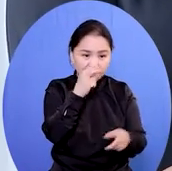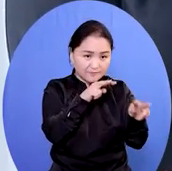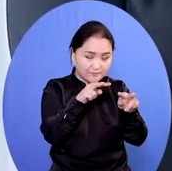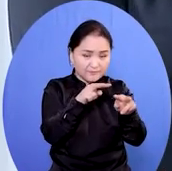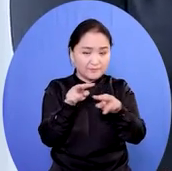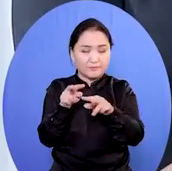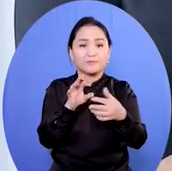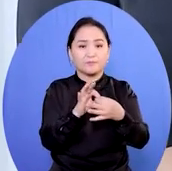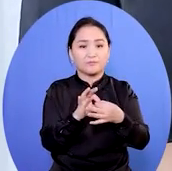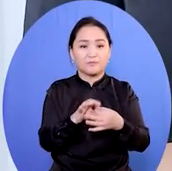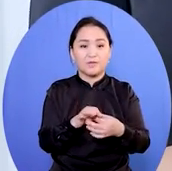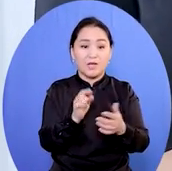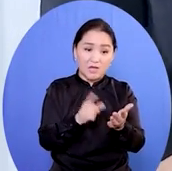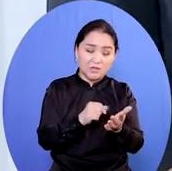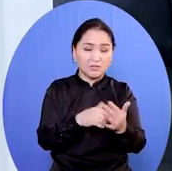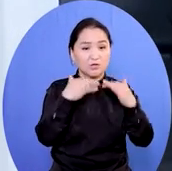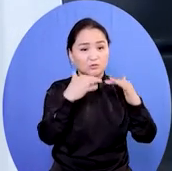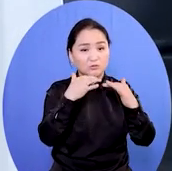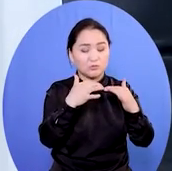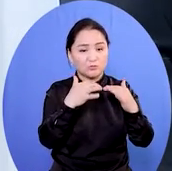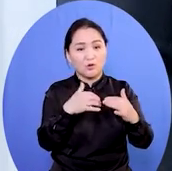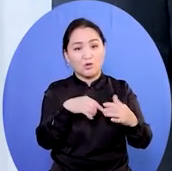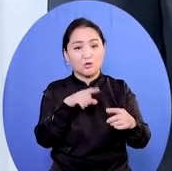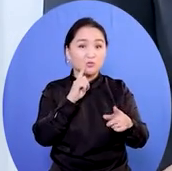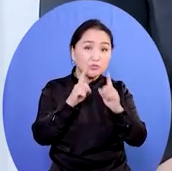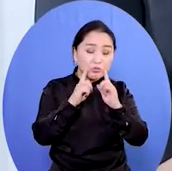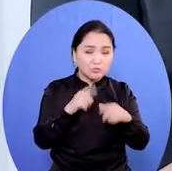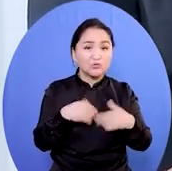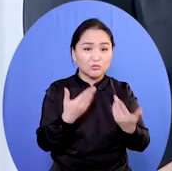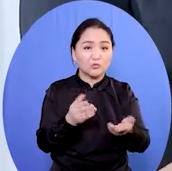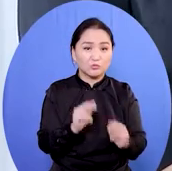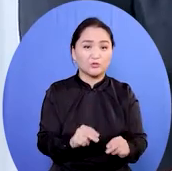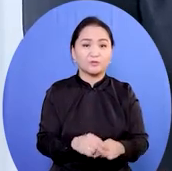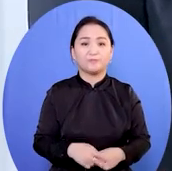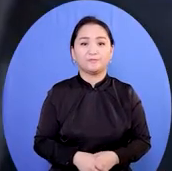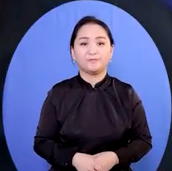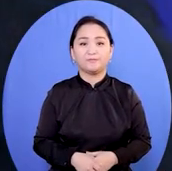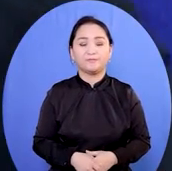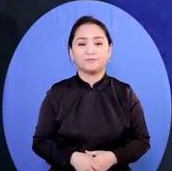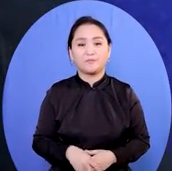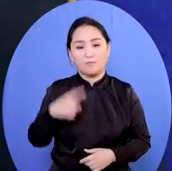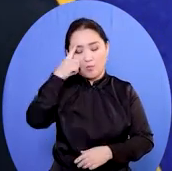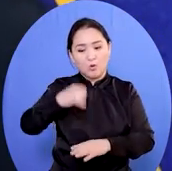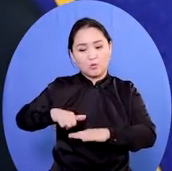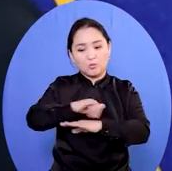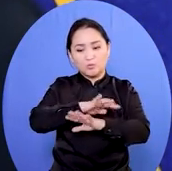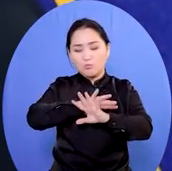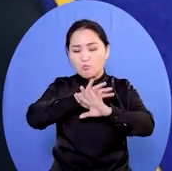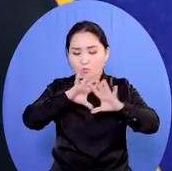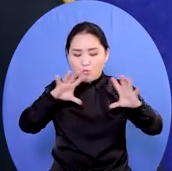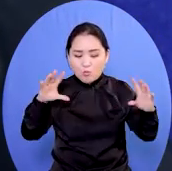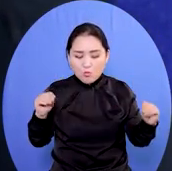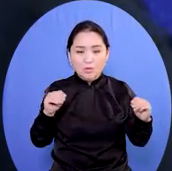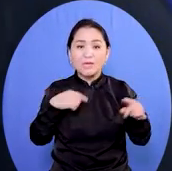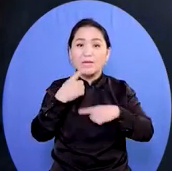яваад шаардлага зөвлөмж зөвлөгөөнүүдэд өгөөд улсын байцаагчийн шаардлагуудаа өгөөд хэрэгжилтийн хангаад хянаа явуулдаг. Монгол орны өнцөг болон бүрт яригдж байгаа